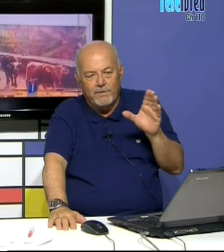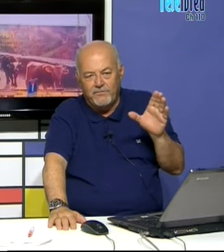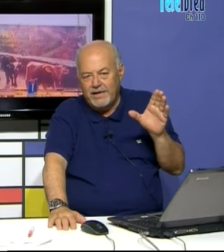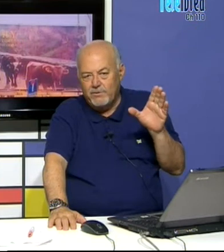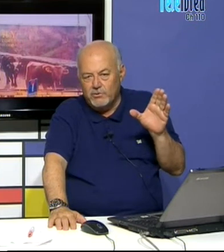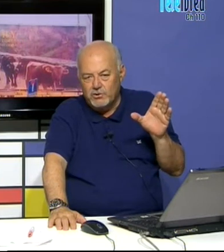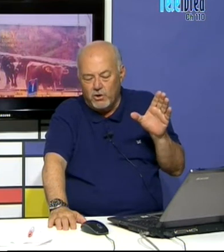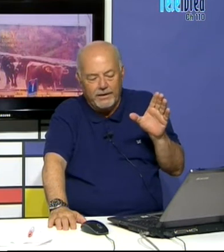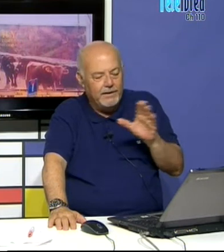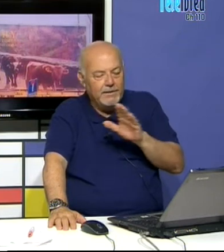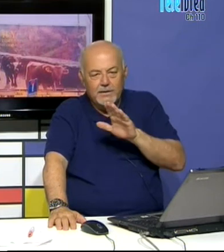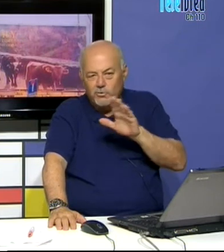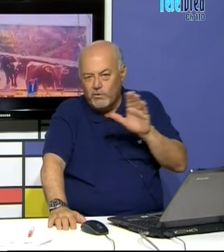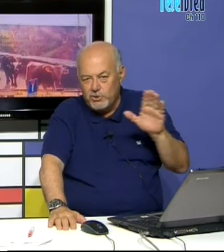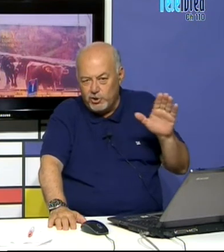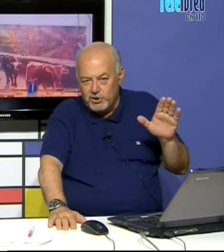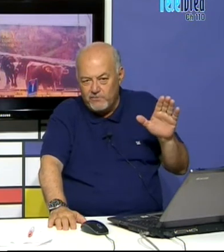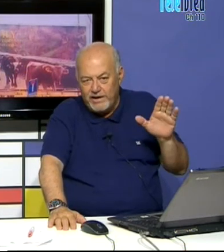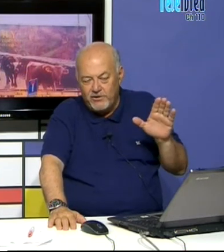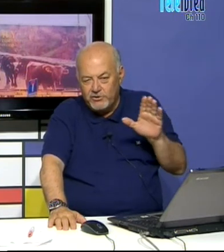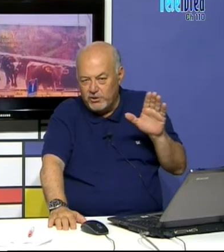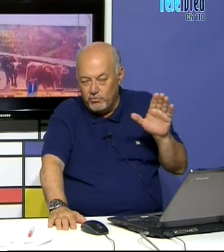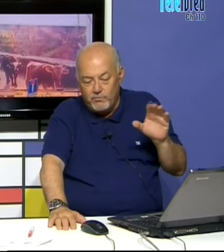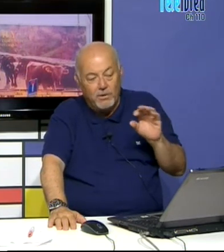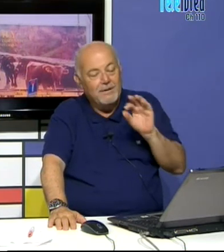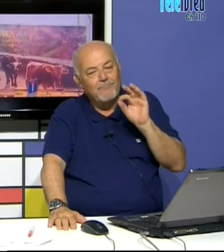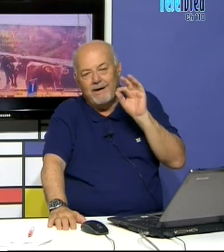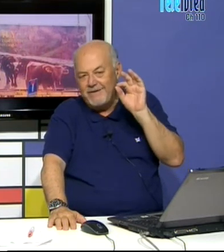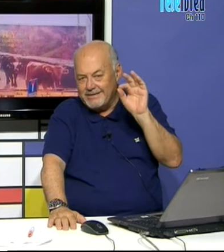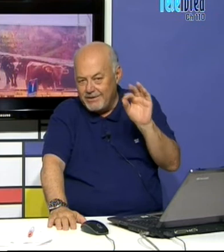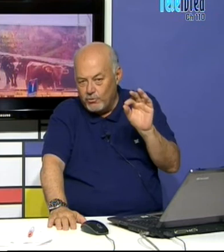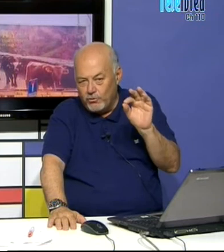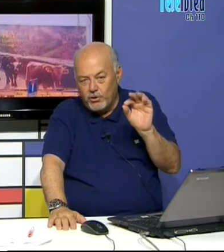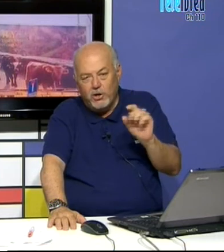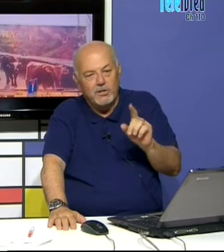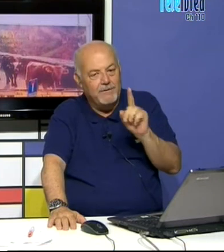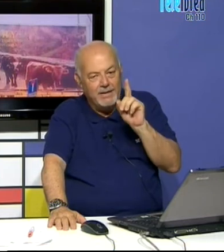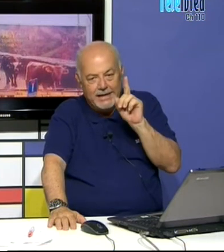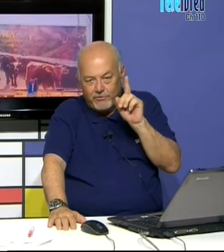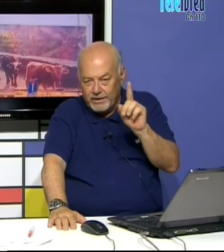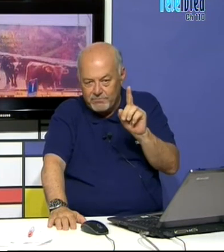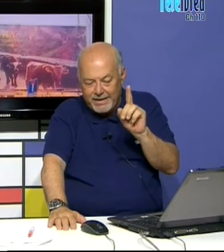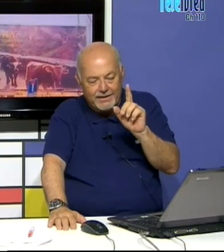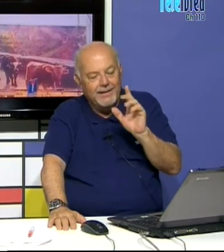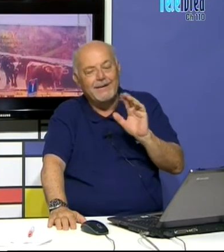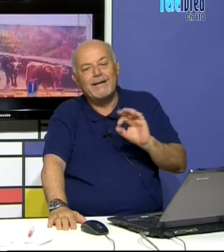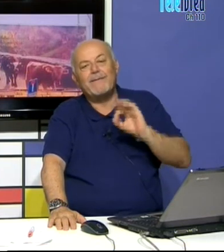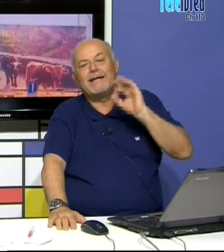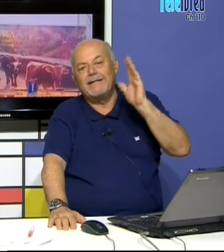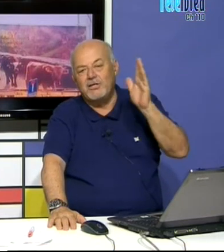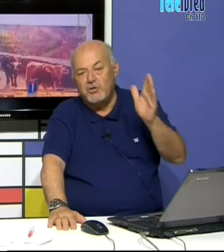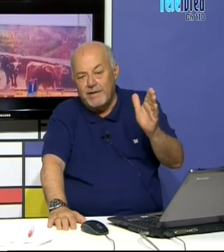euro per fare promozione, su questo non c'è dubbio, ma vi assicuro che ogni 1000 euro che spende ne